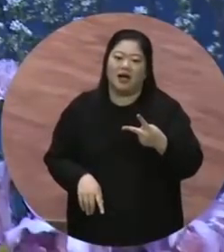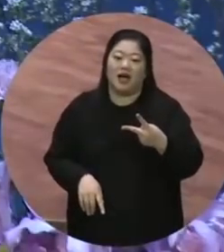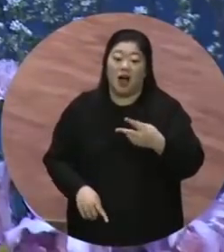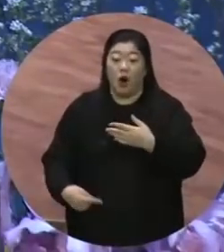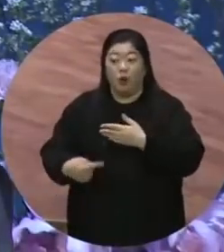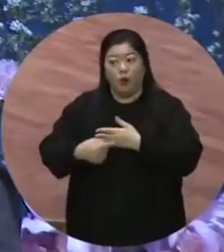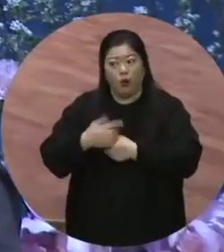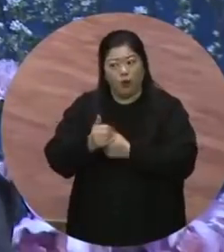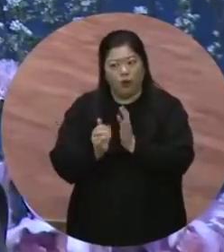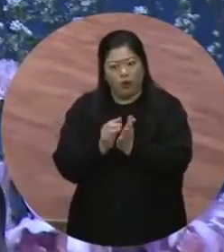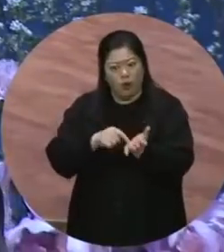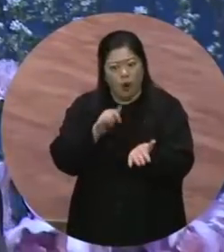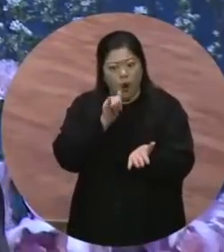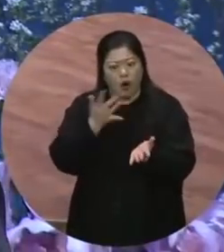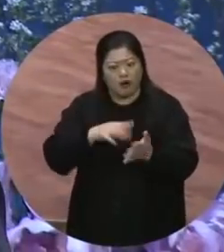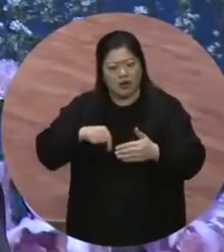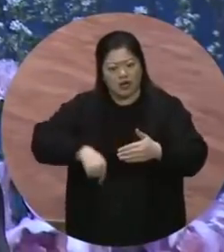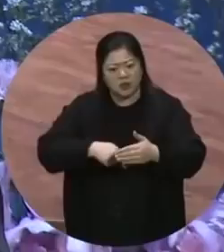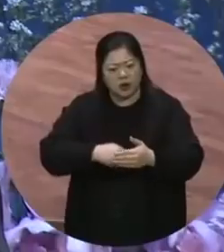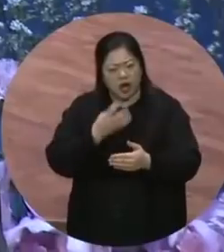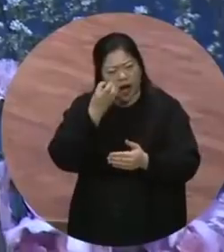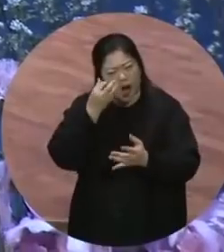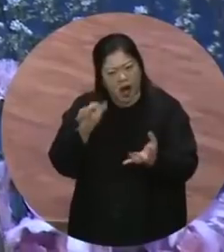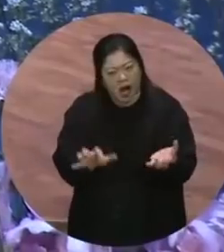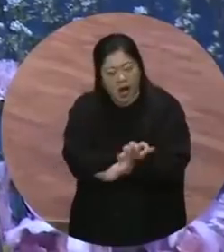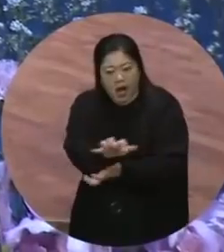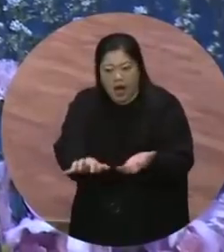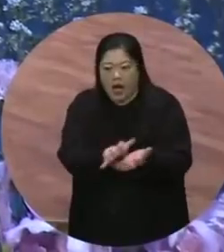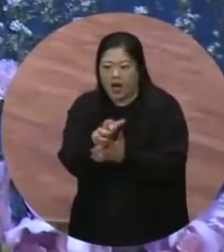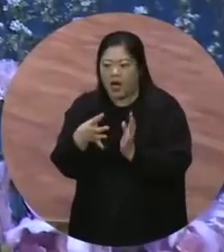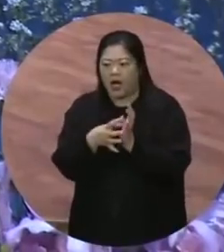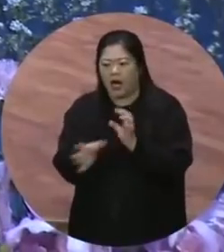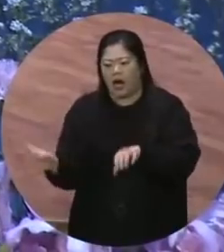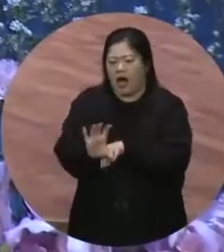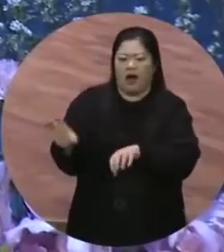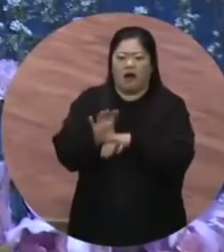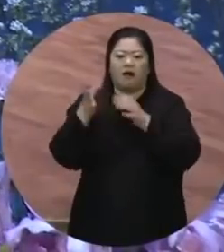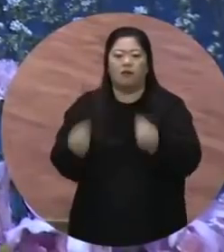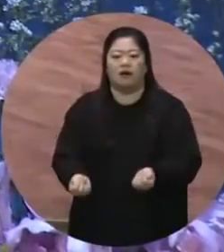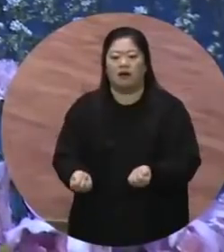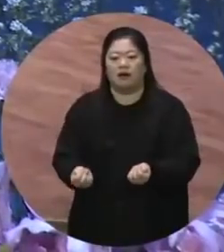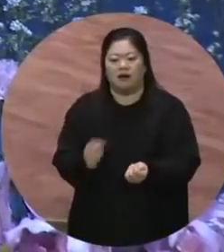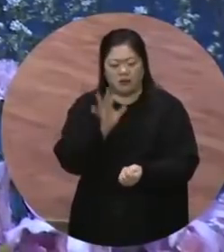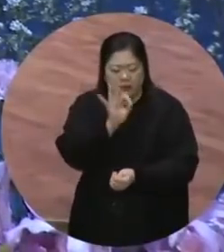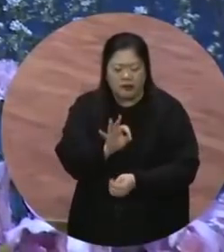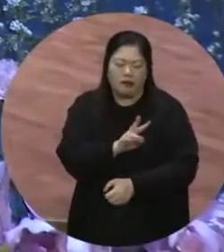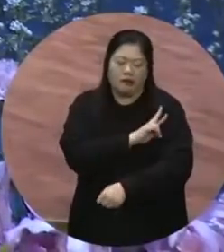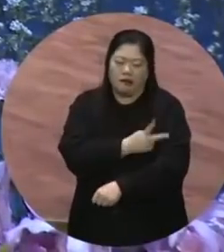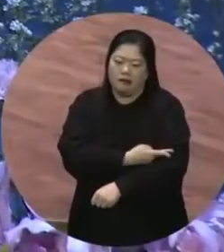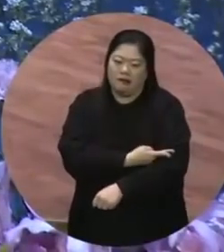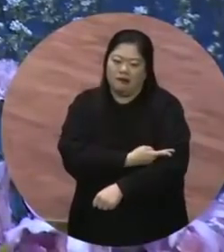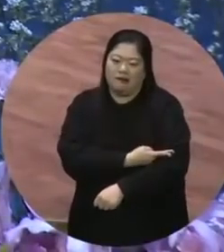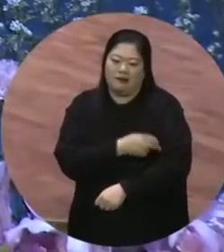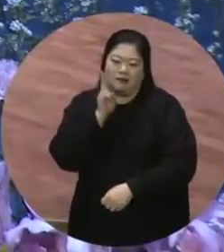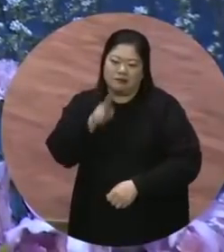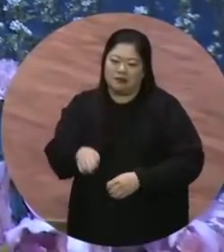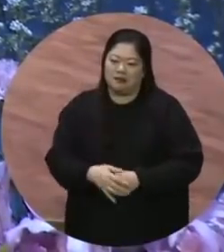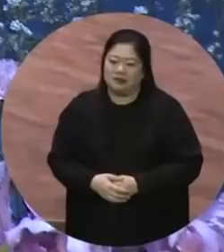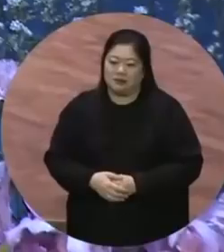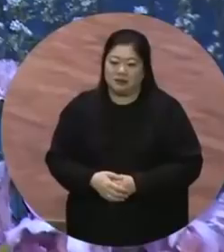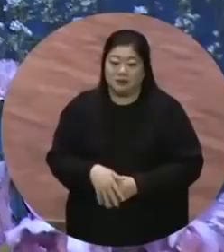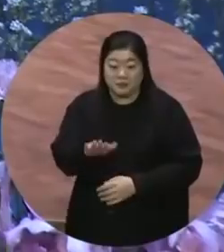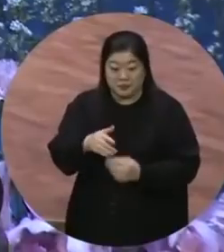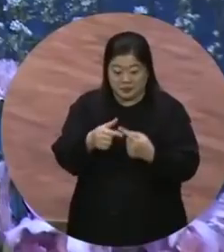오해하도록 만들어가지고 영원한 멸망길로 이끌어가는 이 사단의 전략이에요. 이